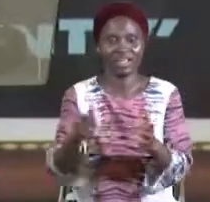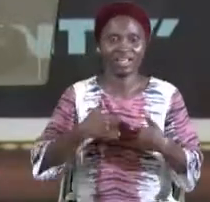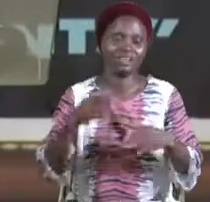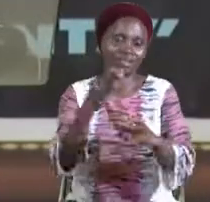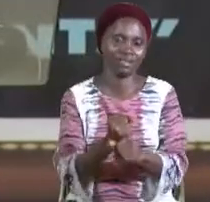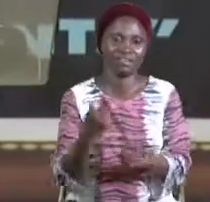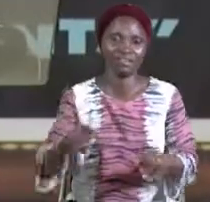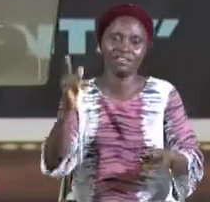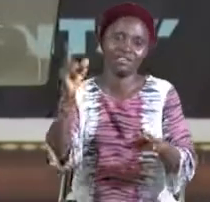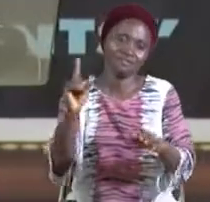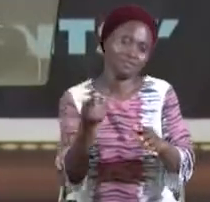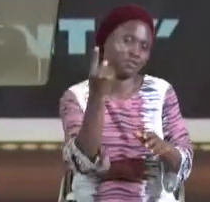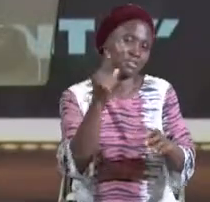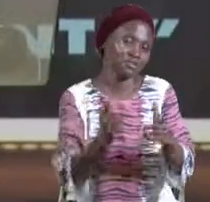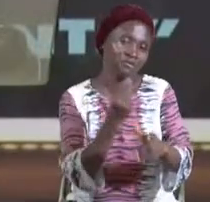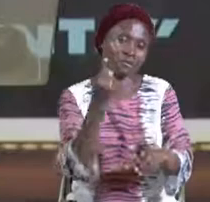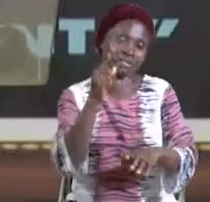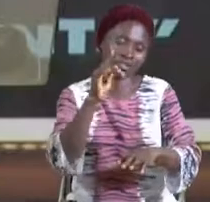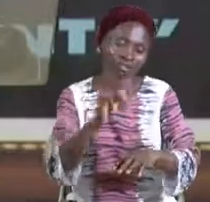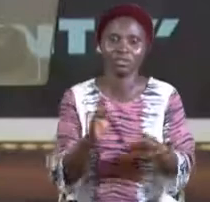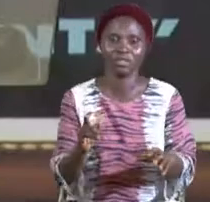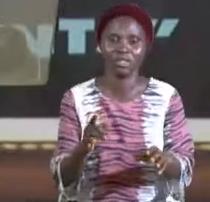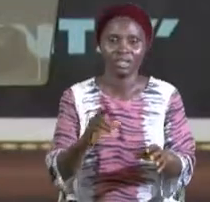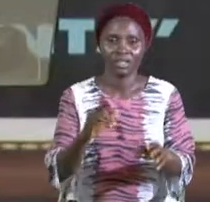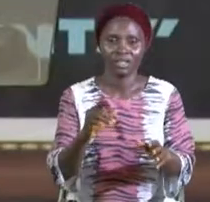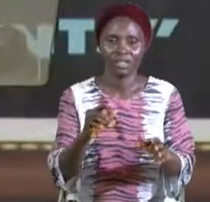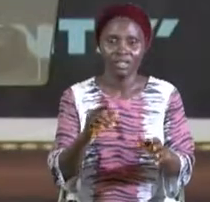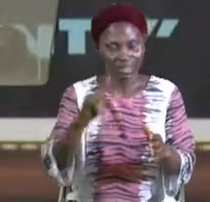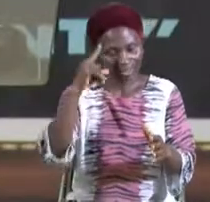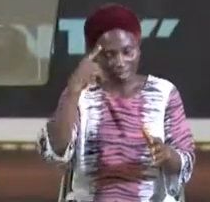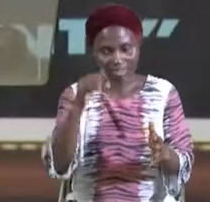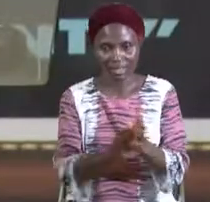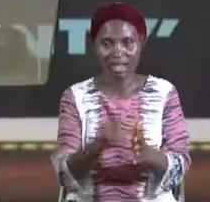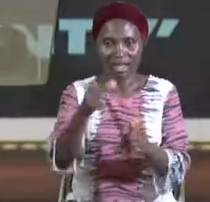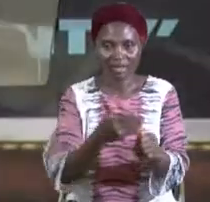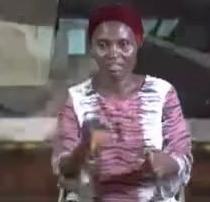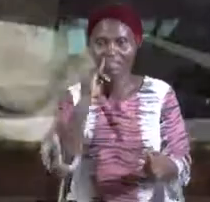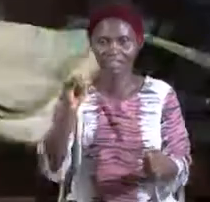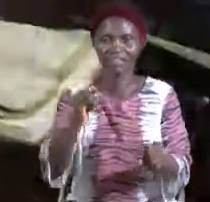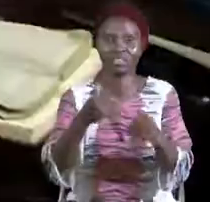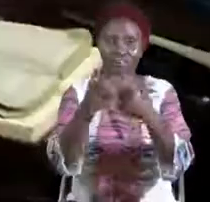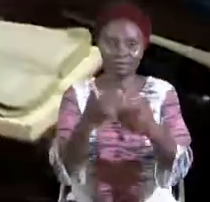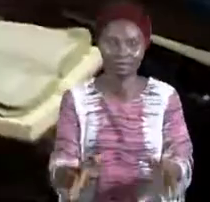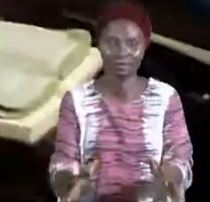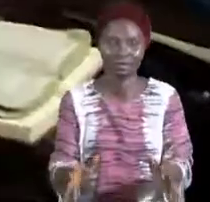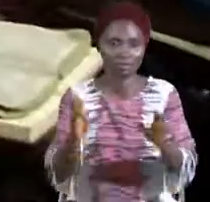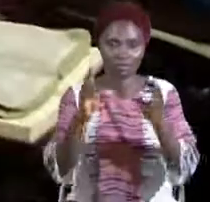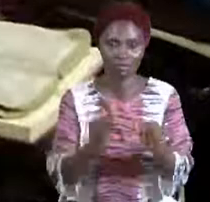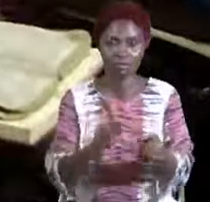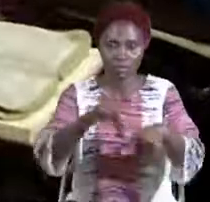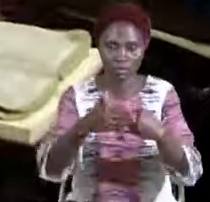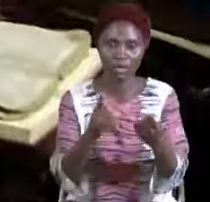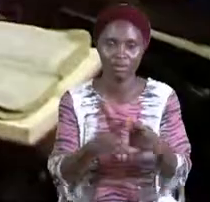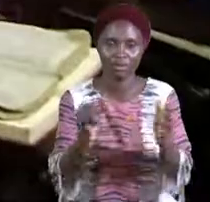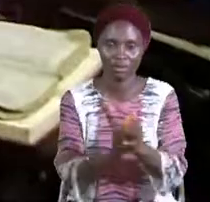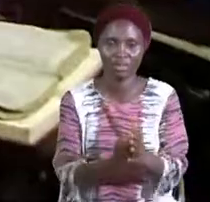touche, et que tout est terminé. Non, tout n'est pas terminé. Retourne à ce même passage des Écritures. Il va te parler encore, encore. Il va